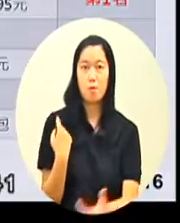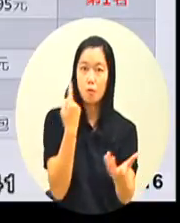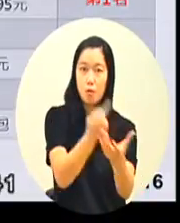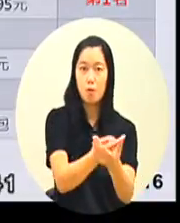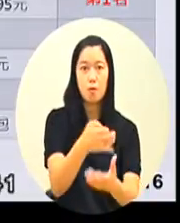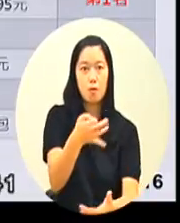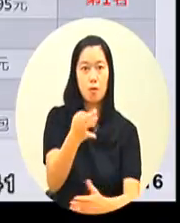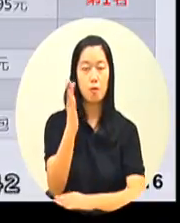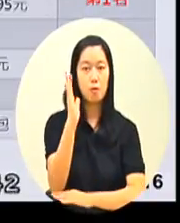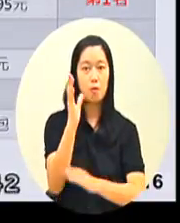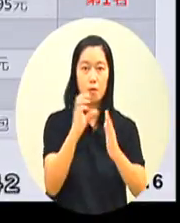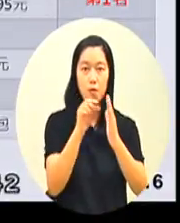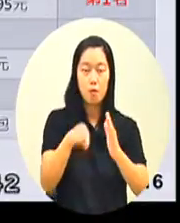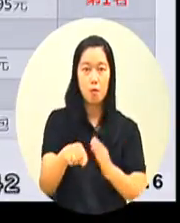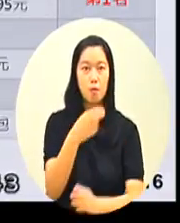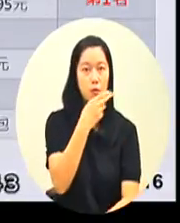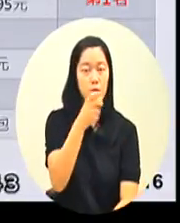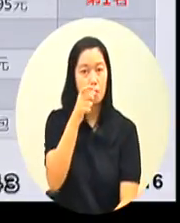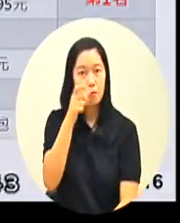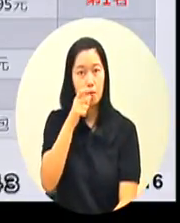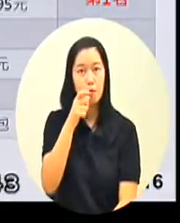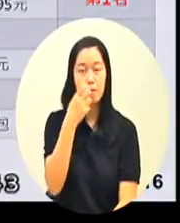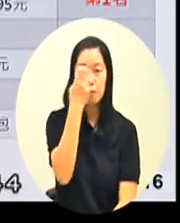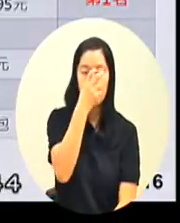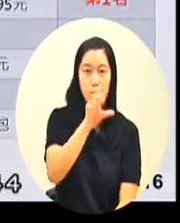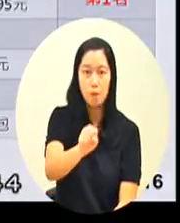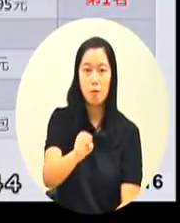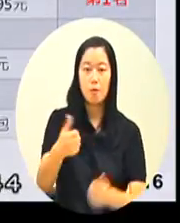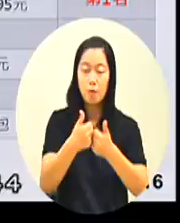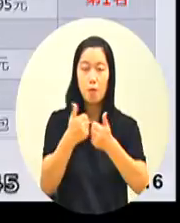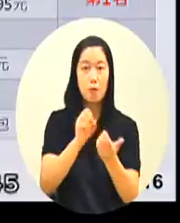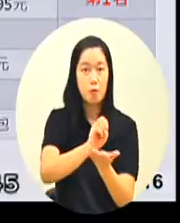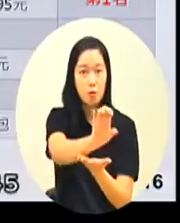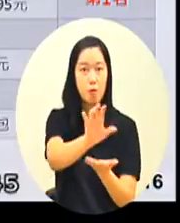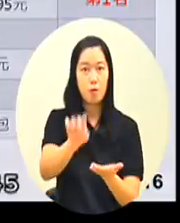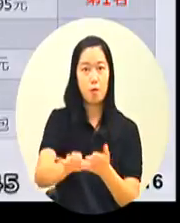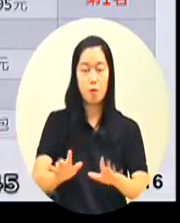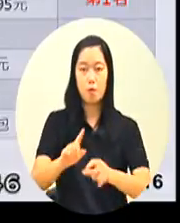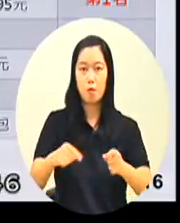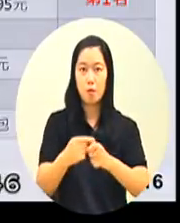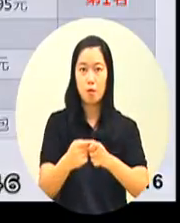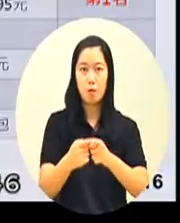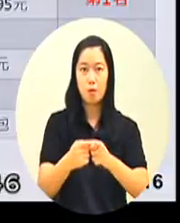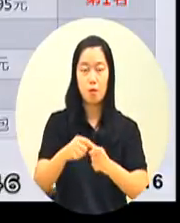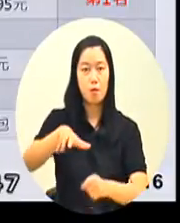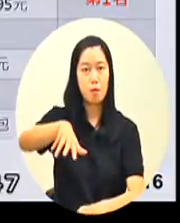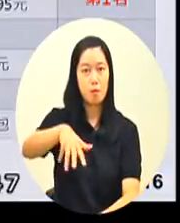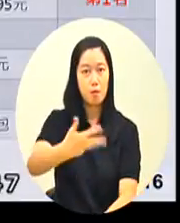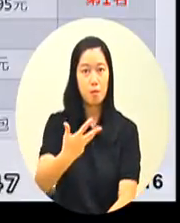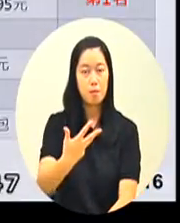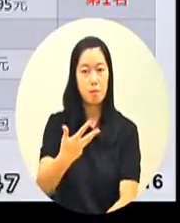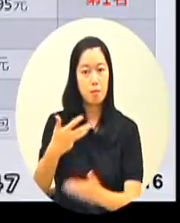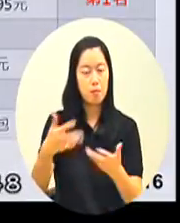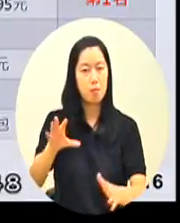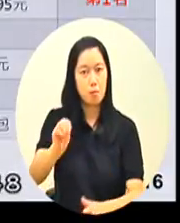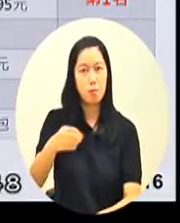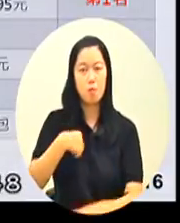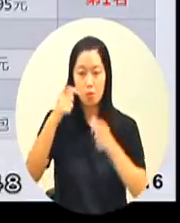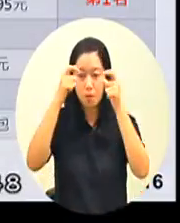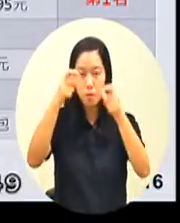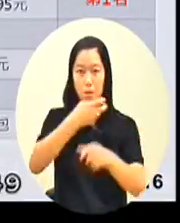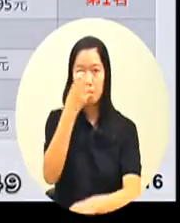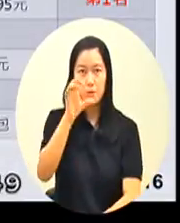个烟酒查缉汇报，现在全国今年的查缉绩效是800多万包，那我们高雄市就查